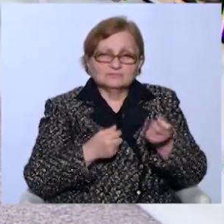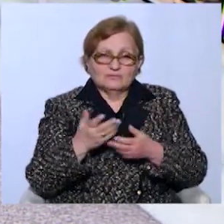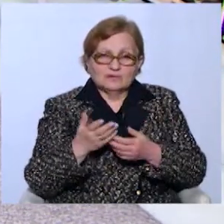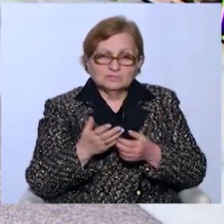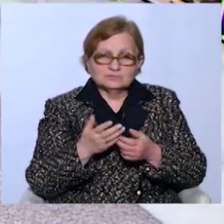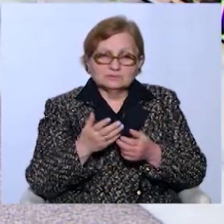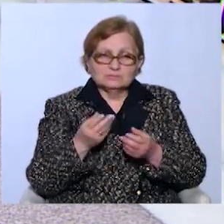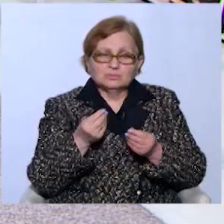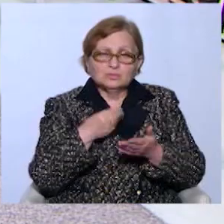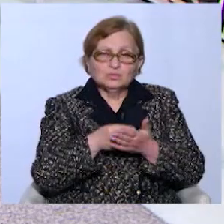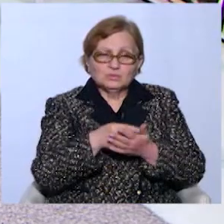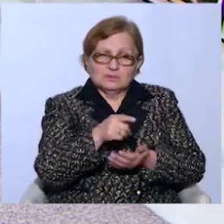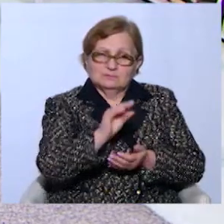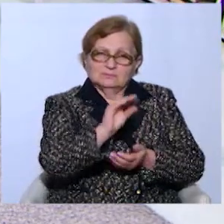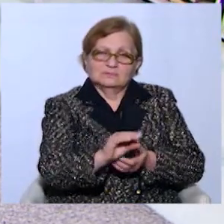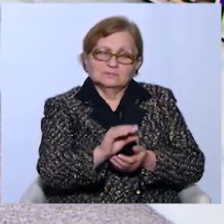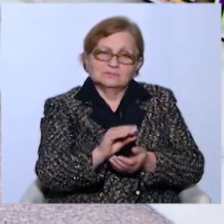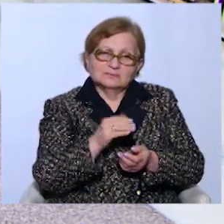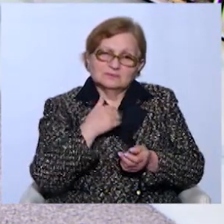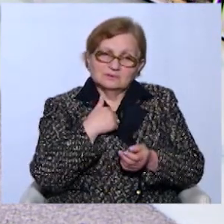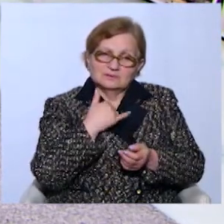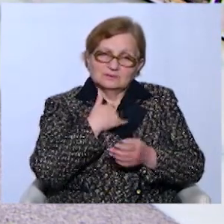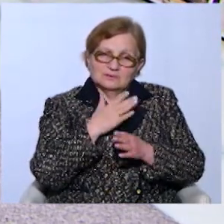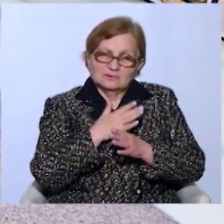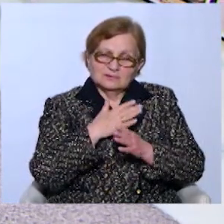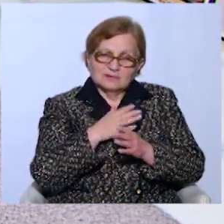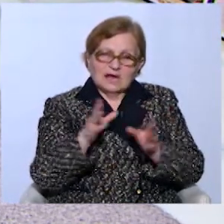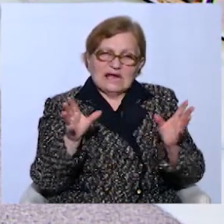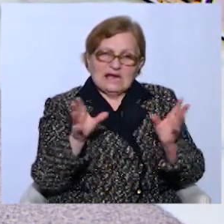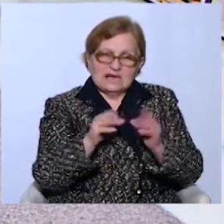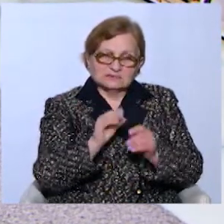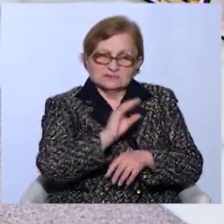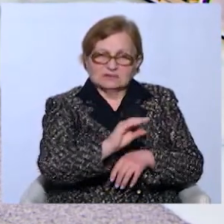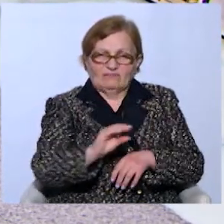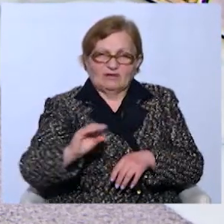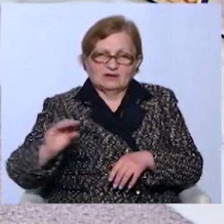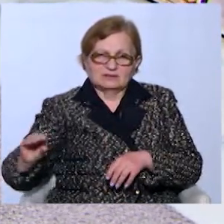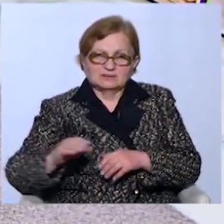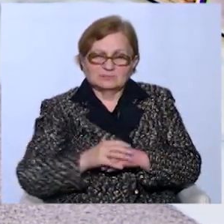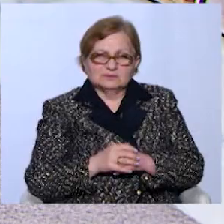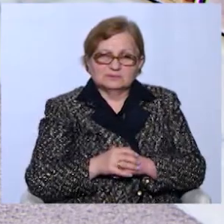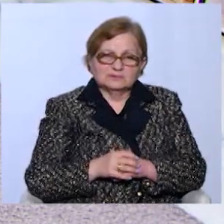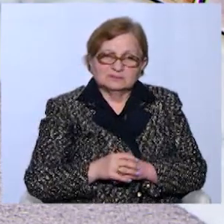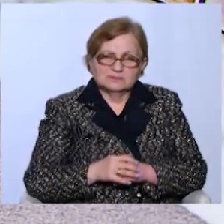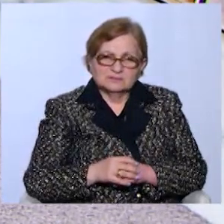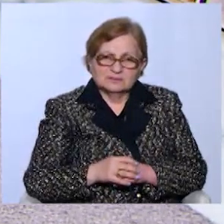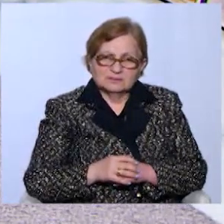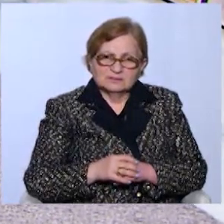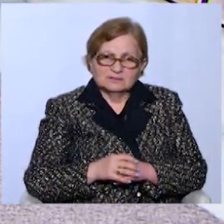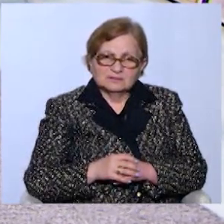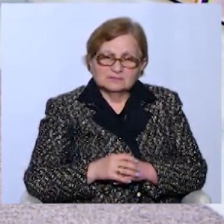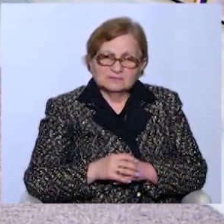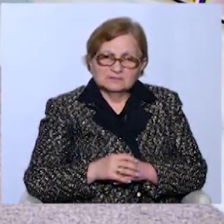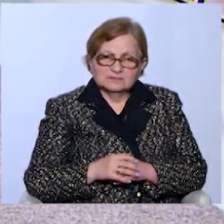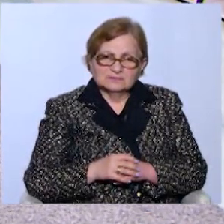რომელიც აი აქ მაქვს. ამისათვის მე მათ ერთად დავალაგებ, აი ესე, ერთად